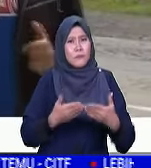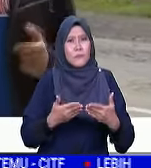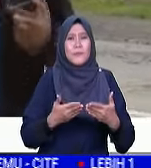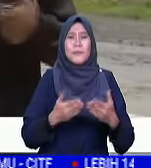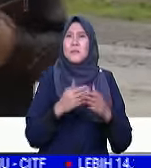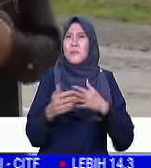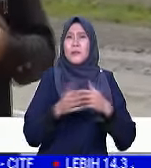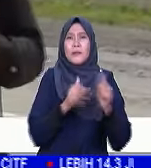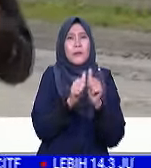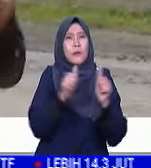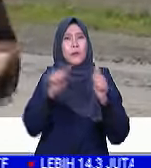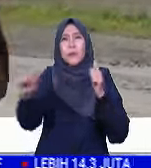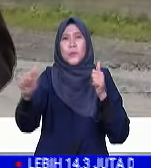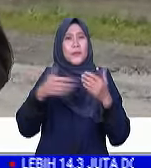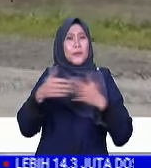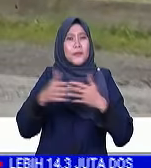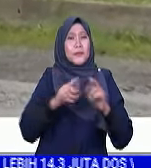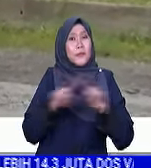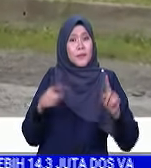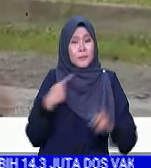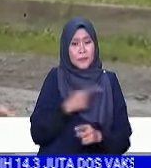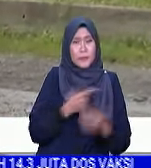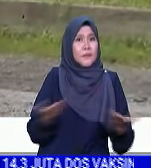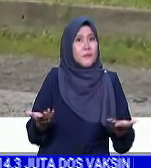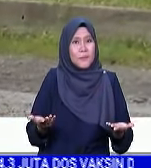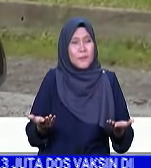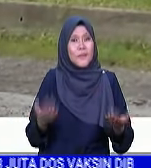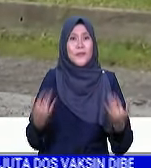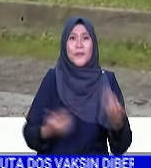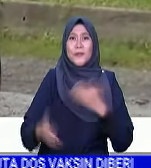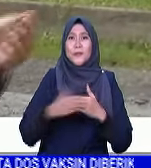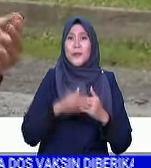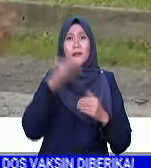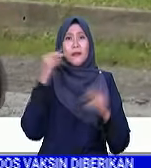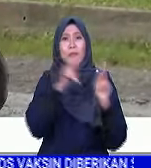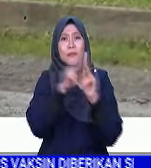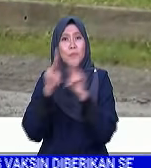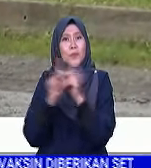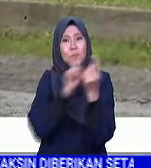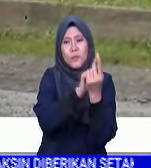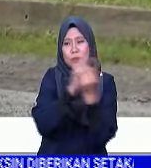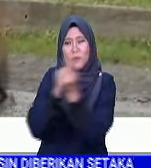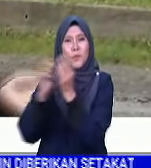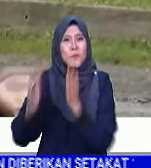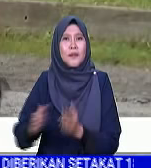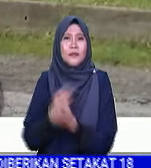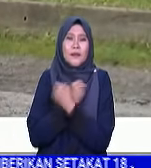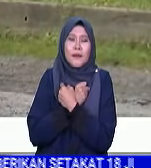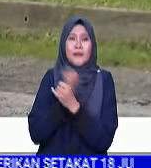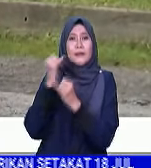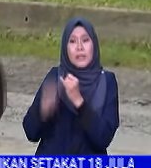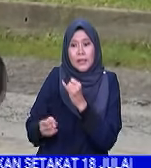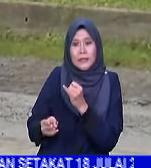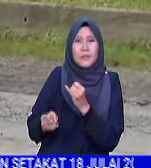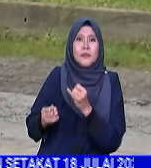walaupun berjauhan dari insan tersayang. Ini kan pula kita. Apalah artinya kita kembali ke kampung halaman menemui insan tersayang yang akhirnya